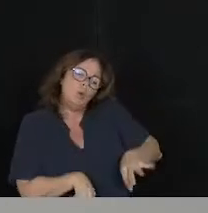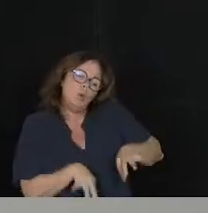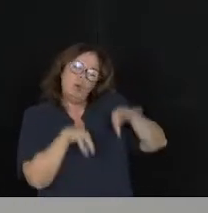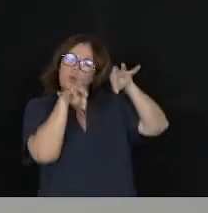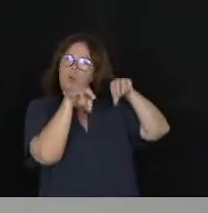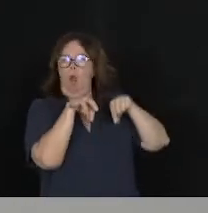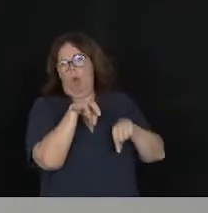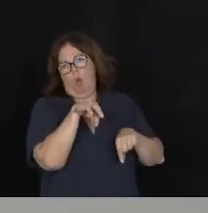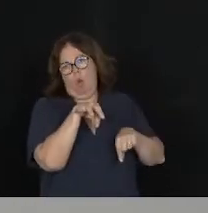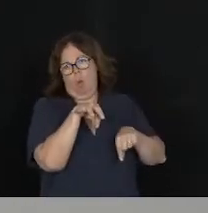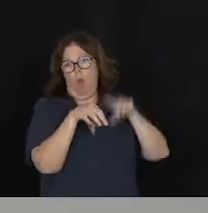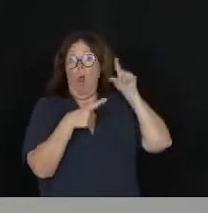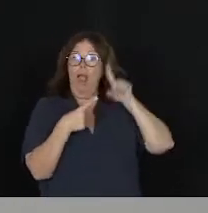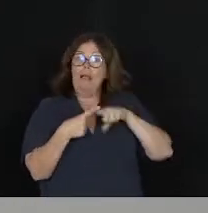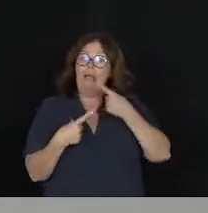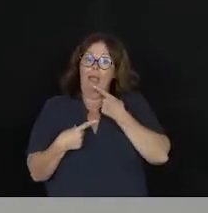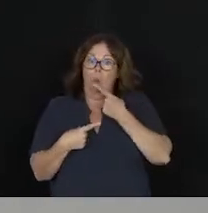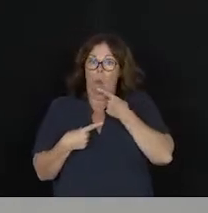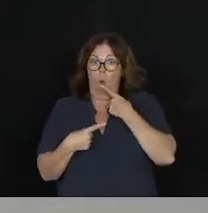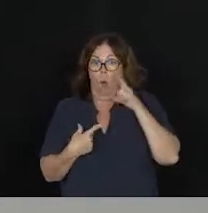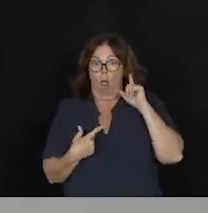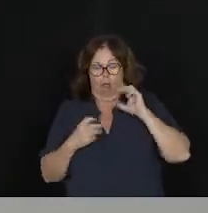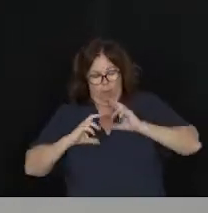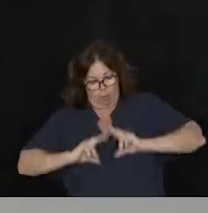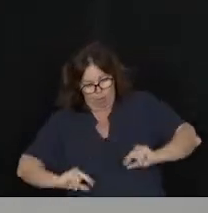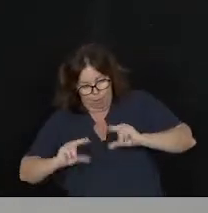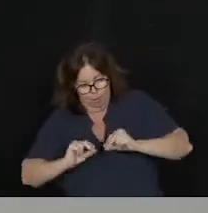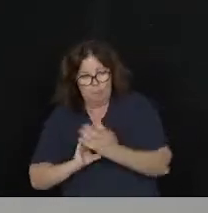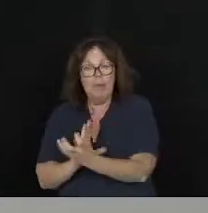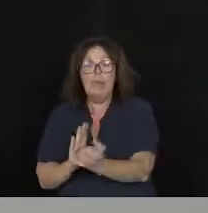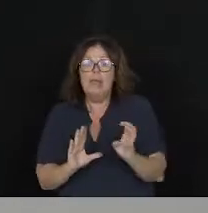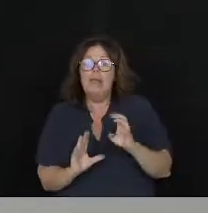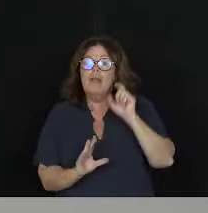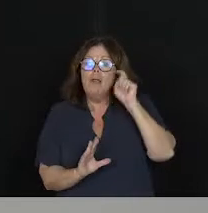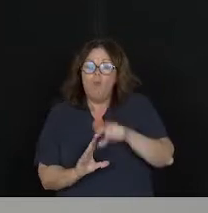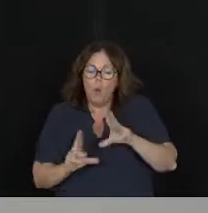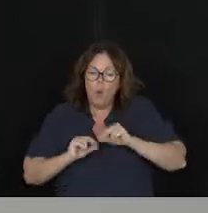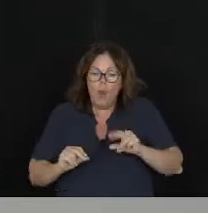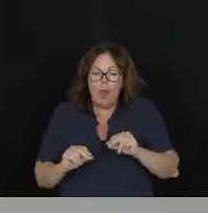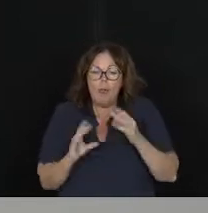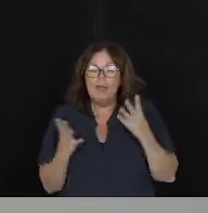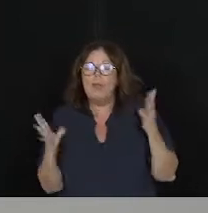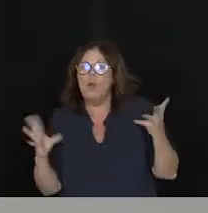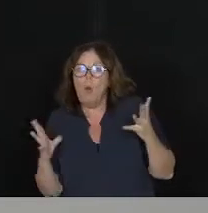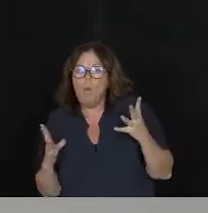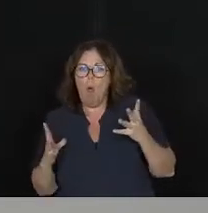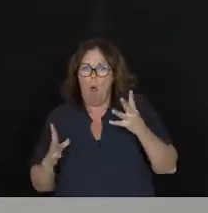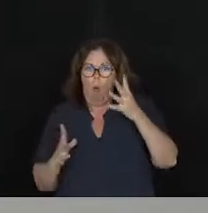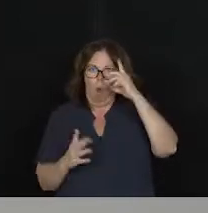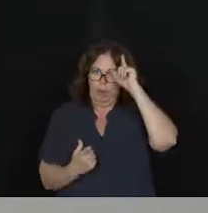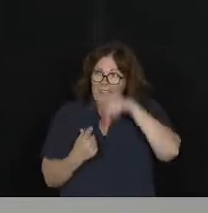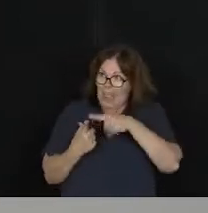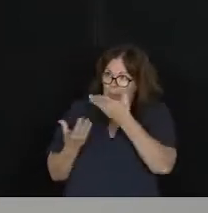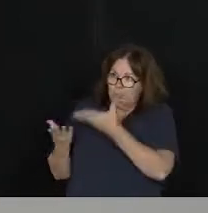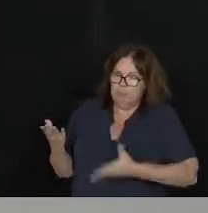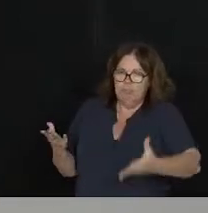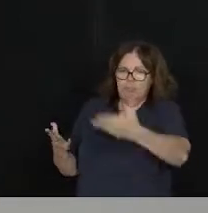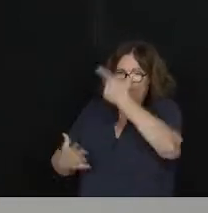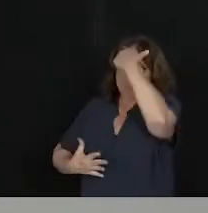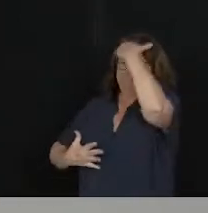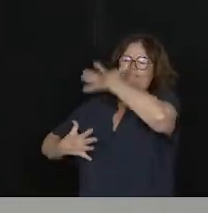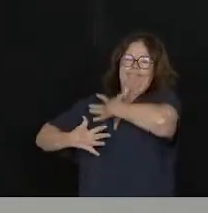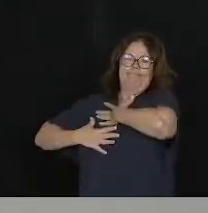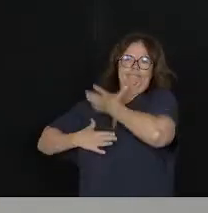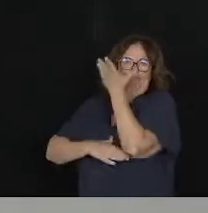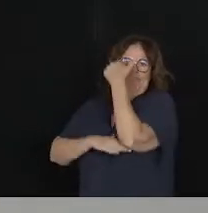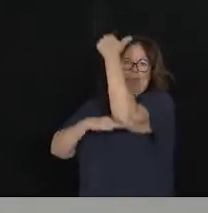adresser aux élèves une leçon d'histoire du temps présent. Je cite, « Les fils de France salueront l'héroïsme de ceux qui versent leur sang pour la